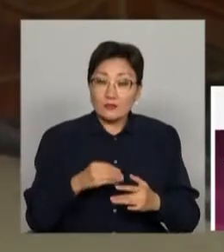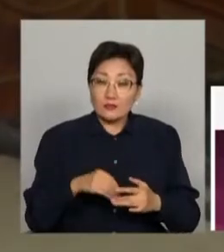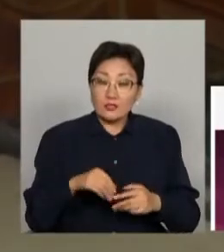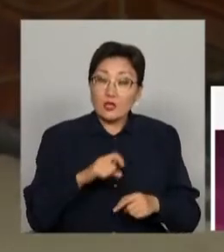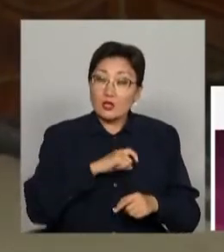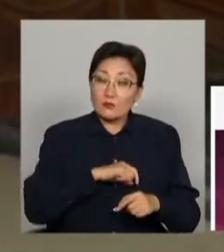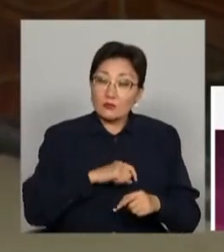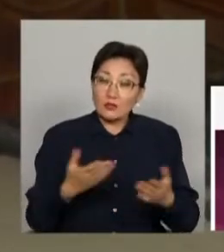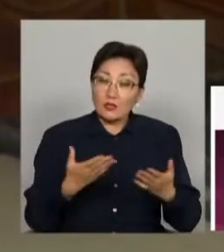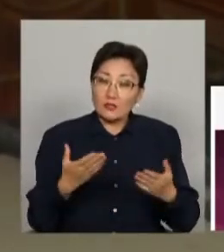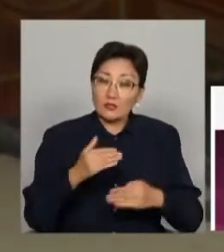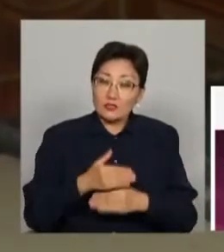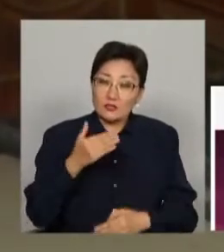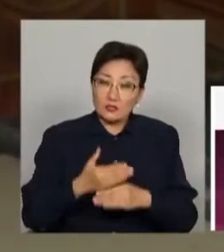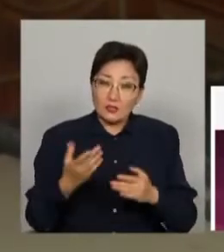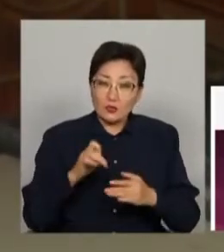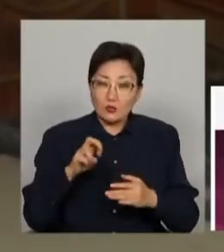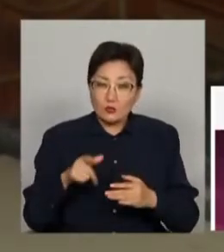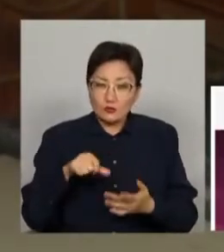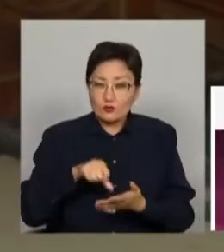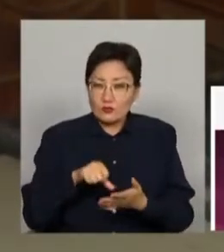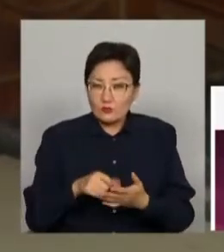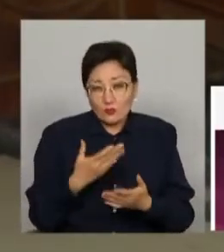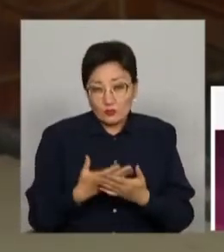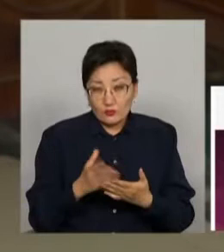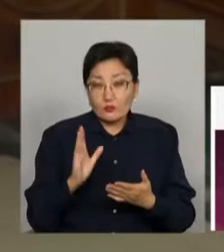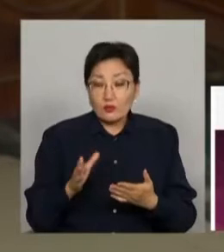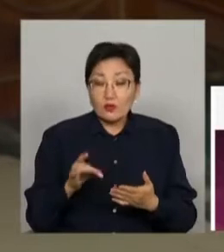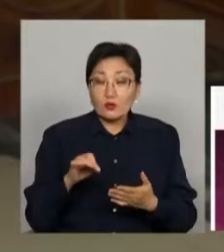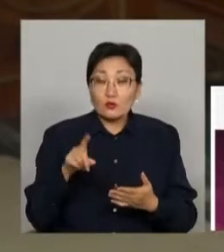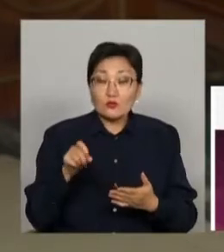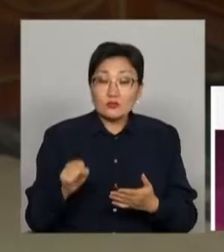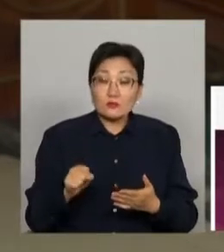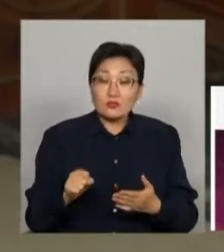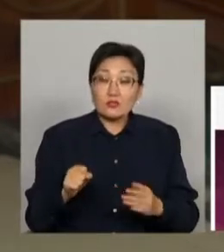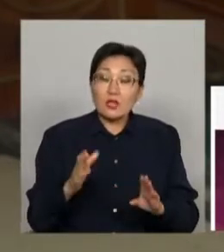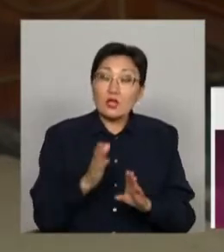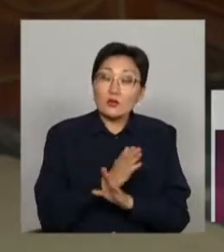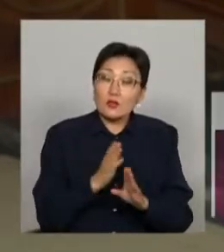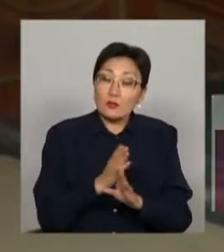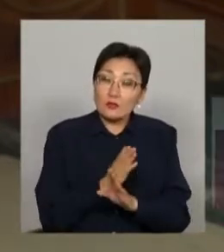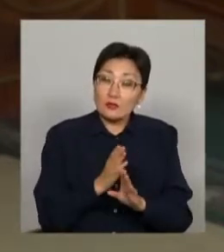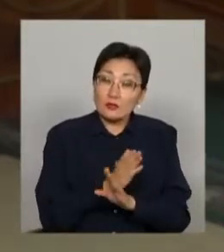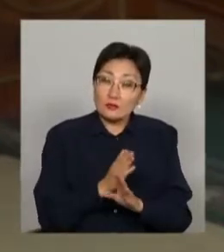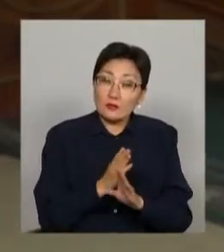рөлді ойнаса да көрініп тұрады. Роза апамыз сол табиғаты жайқалған